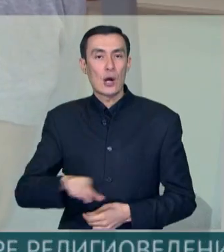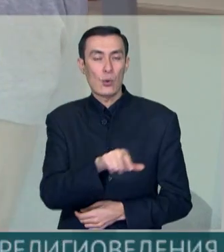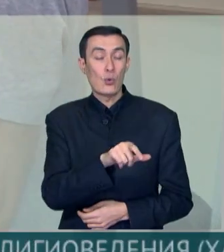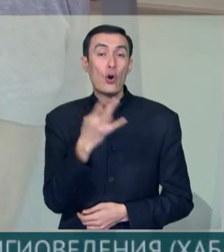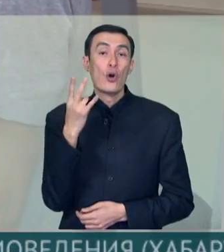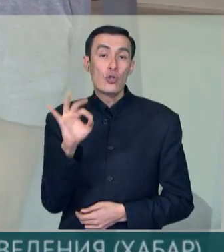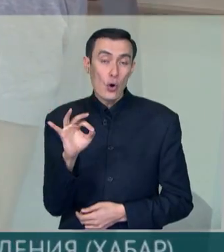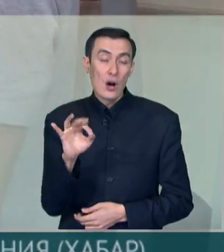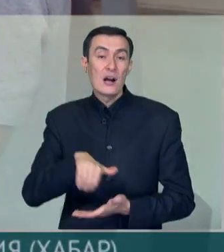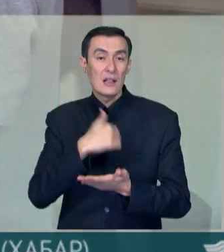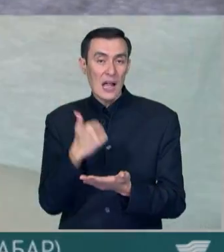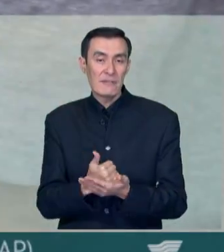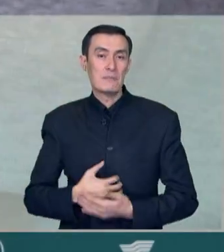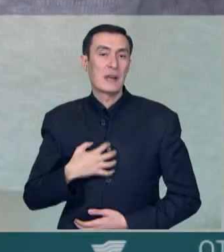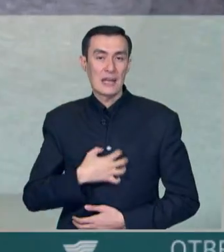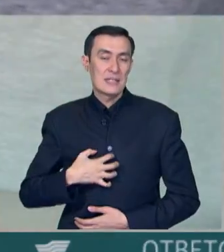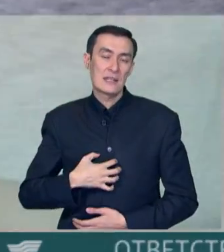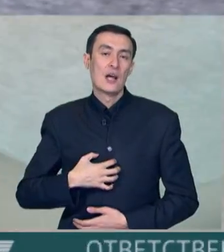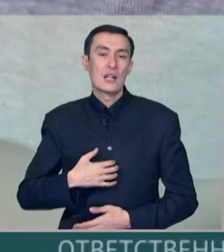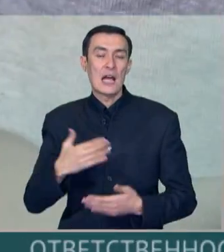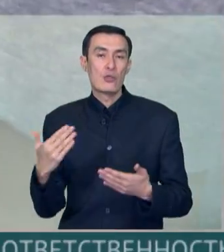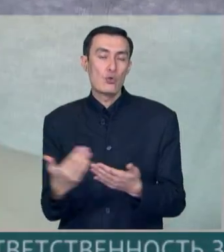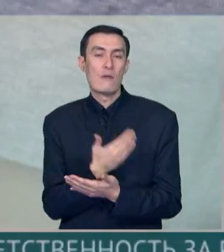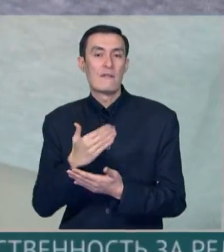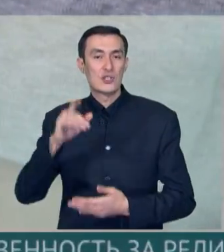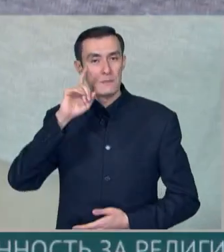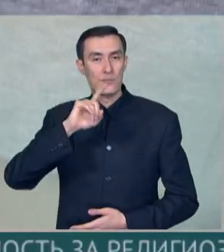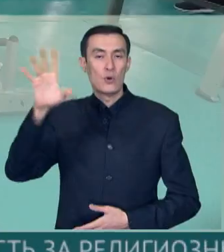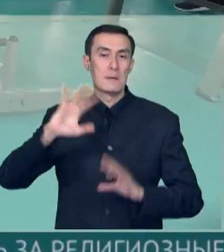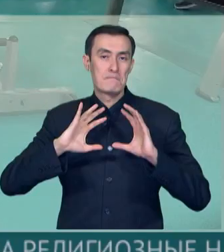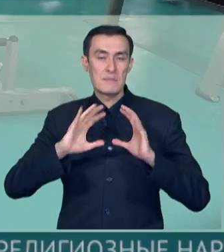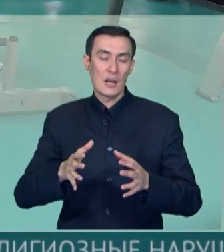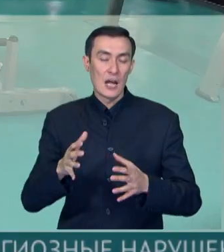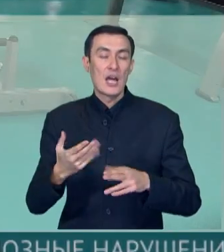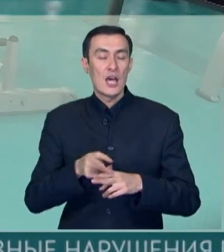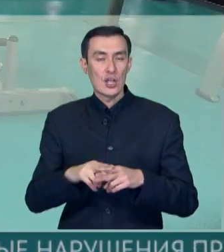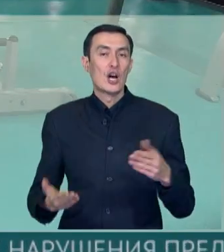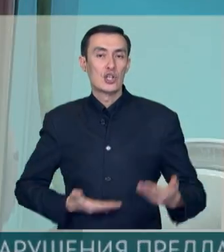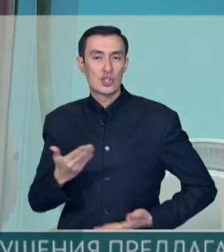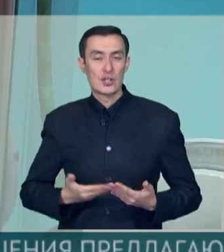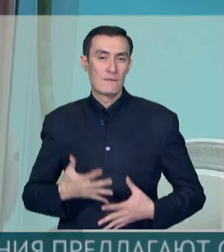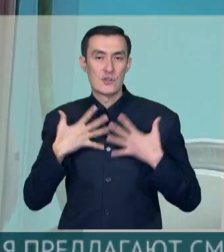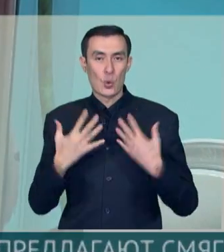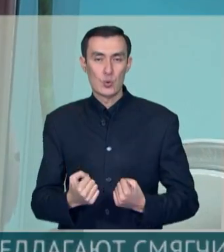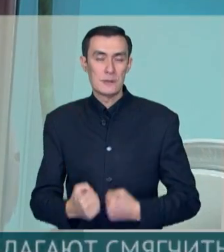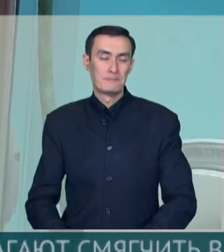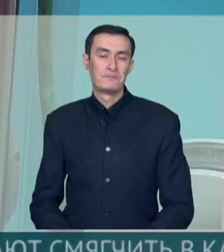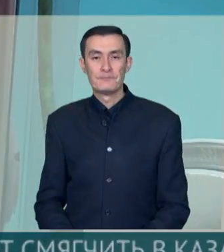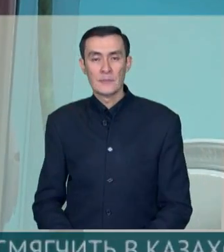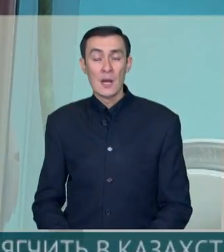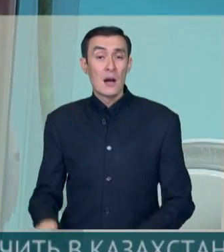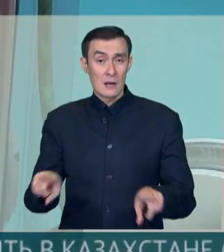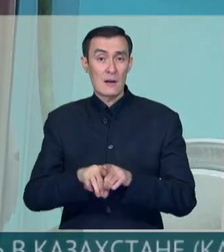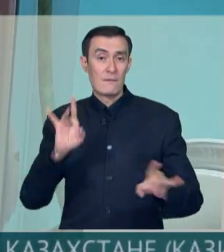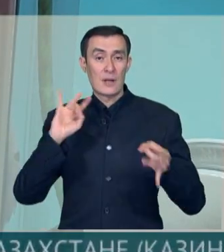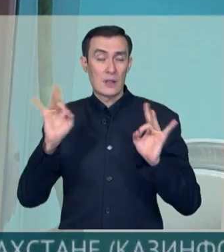дорогу. Но все же главный приоритет для новоиспеченного чемпиона – жить в тонусе. Как в той